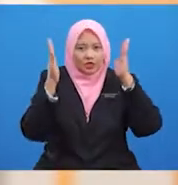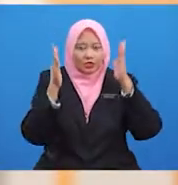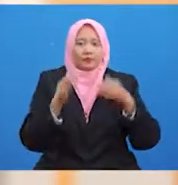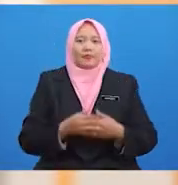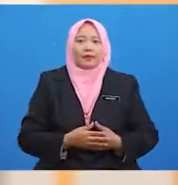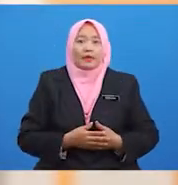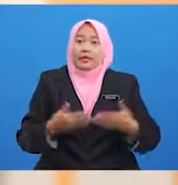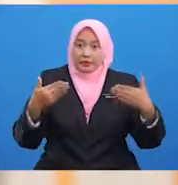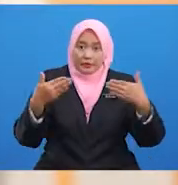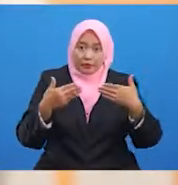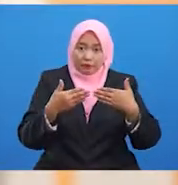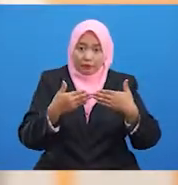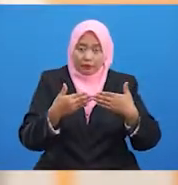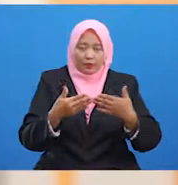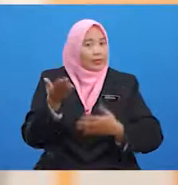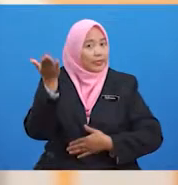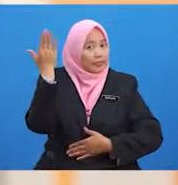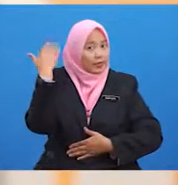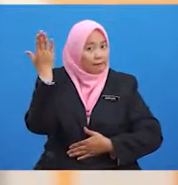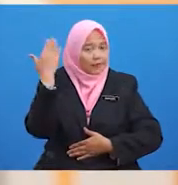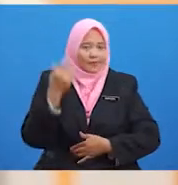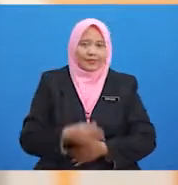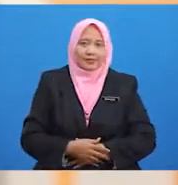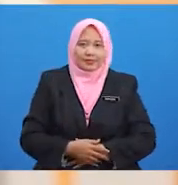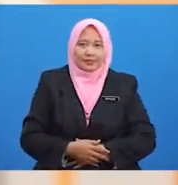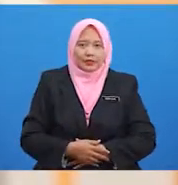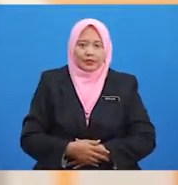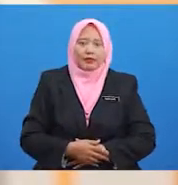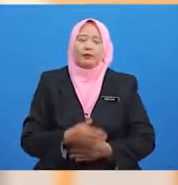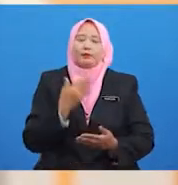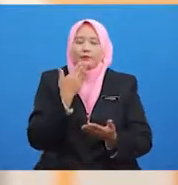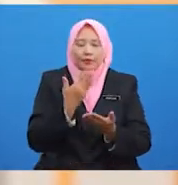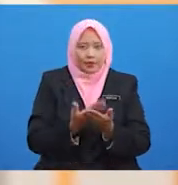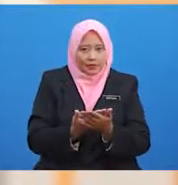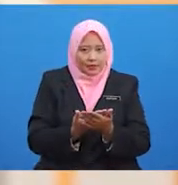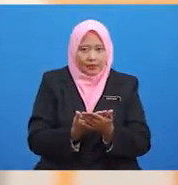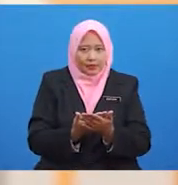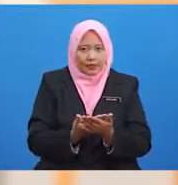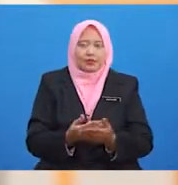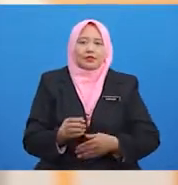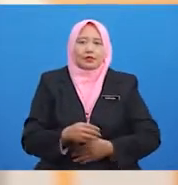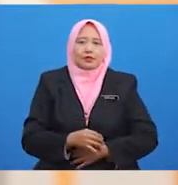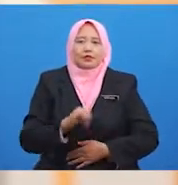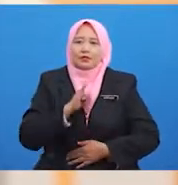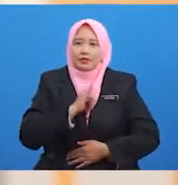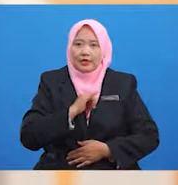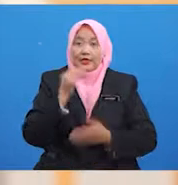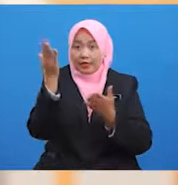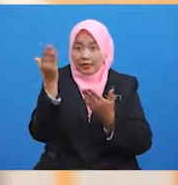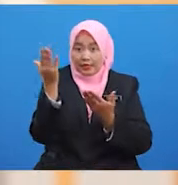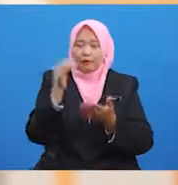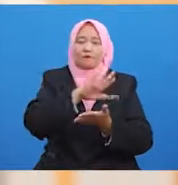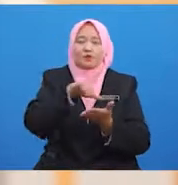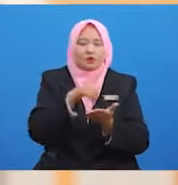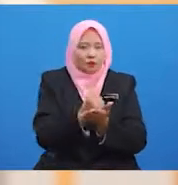dari episod pembelajaran kita yang lepas tau. Baiklah, kalau begitu, cikgu harap murid-murid sudah bersedia